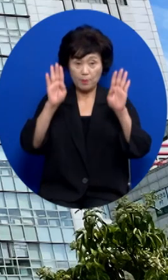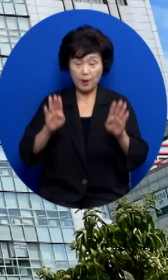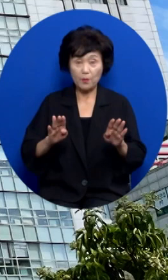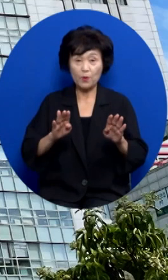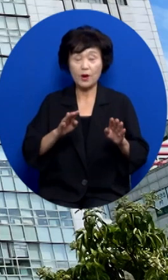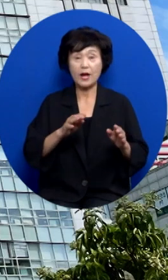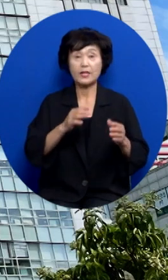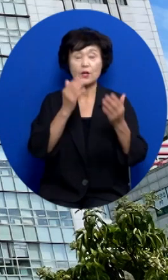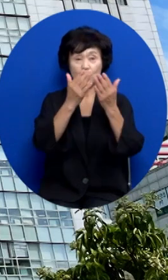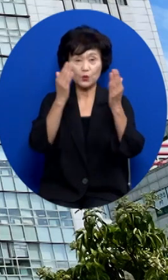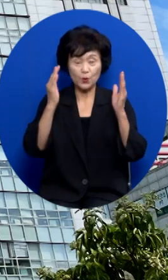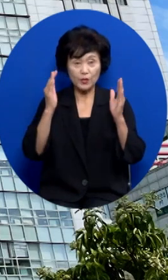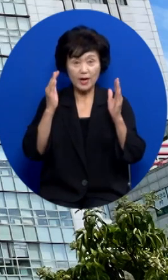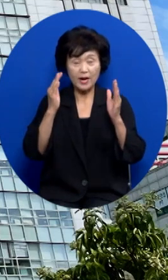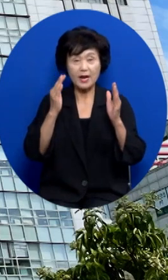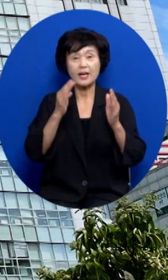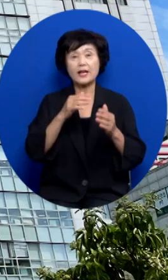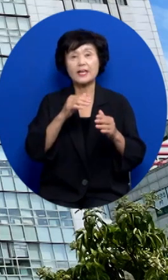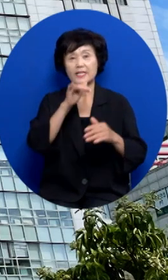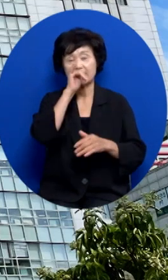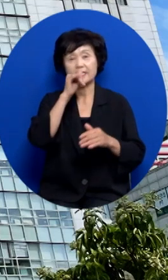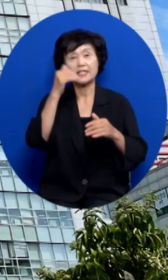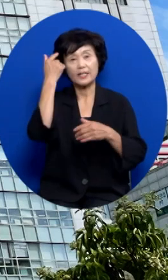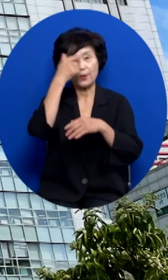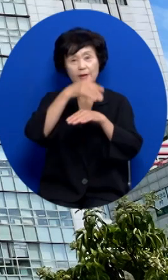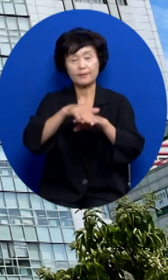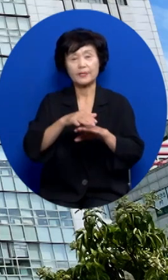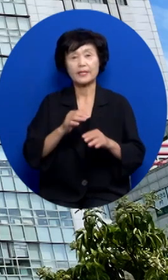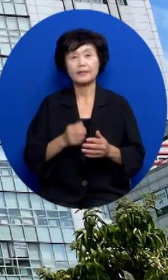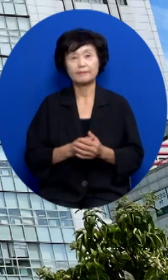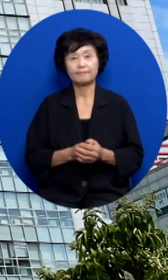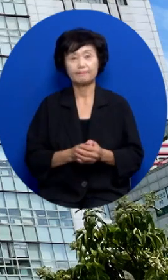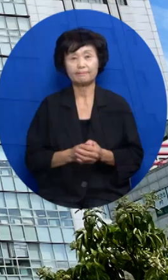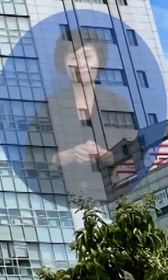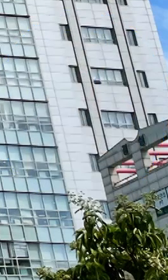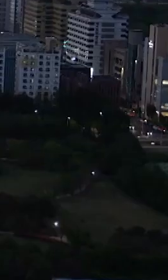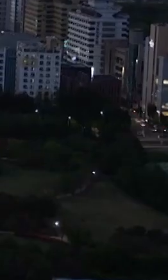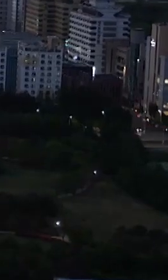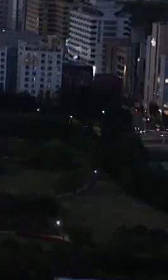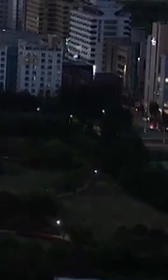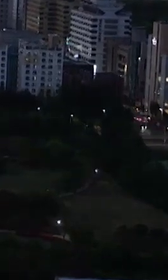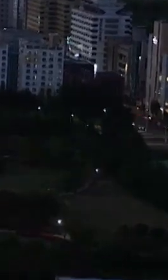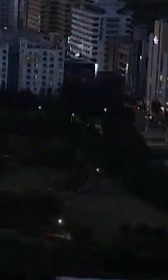중심의 전시가 이뤄질 예정입니다. 지금까지 오늘의 주요 단신이었습니다.